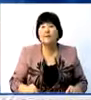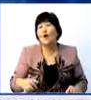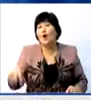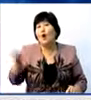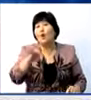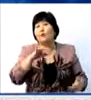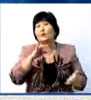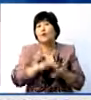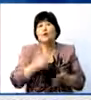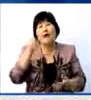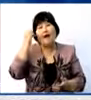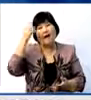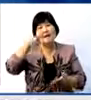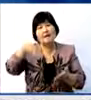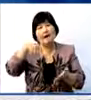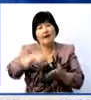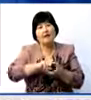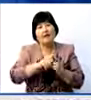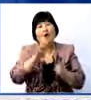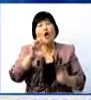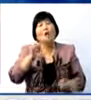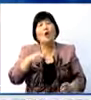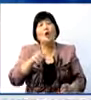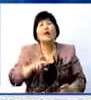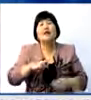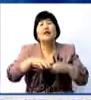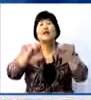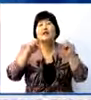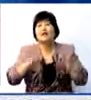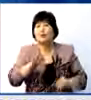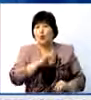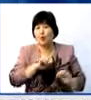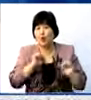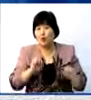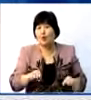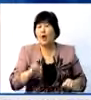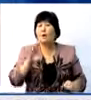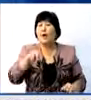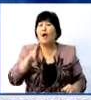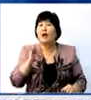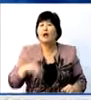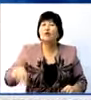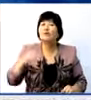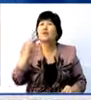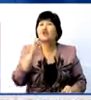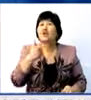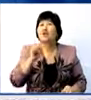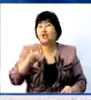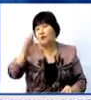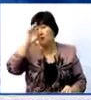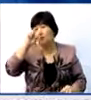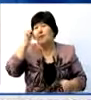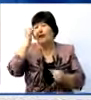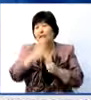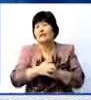Облыс орталығын ақылды қалаға айналдыру үшін Болгарияның тәжірибесі қолданылуы мүмкін. Балқан түбегінің шығыс бөлігіндегі мемлекет астанасында